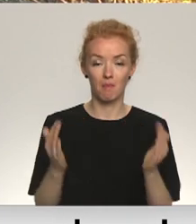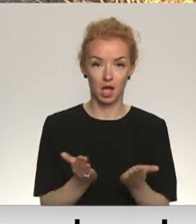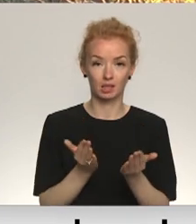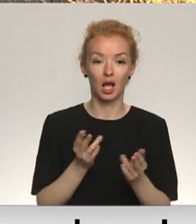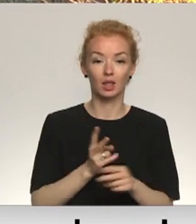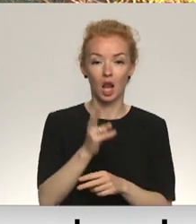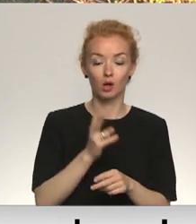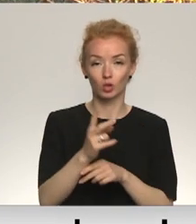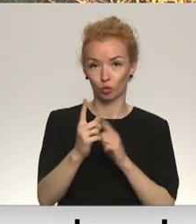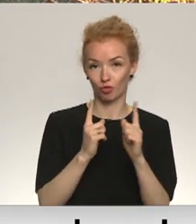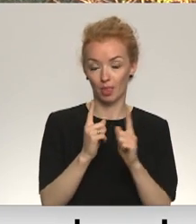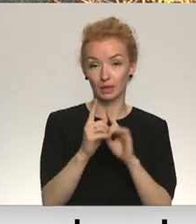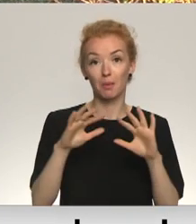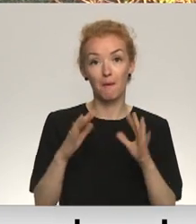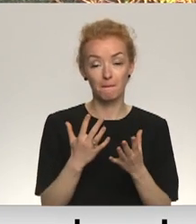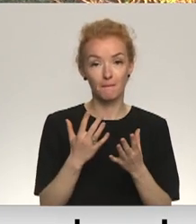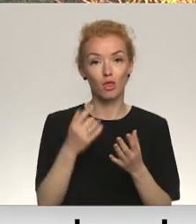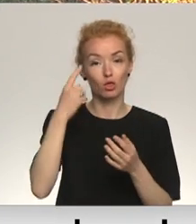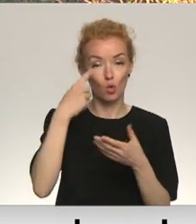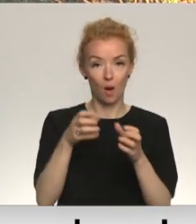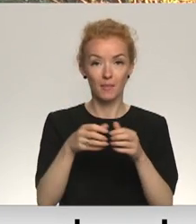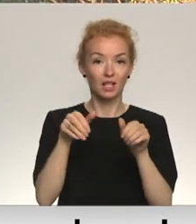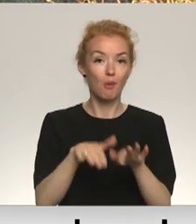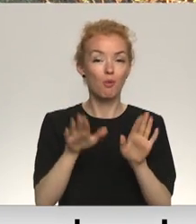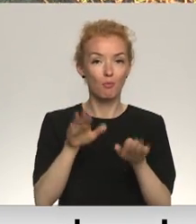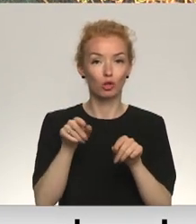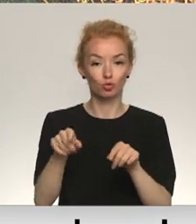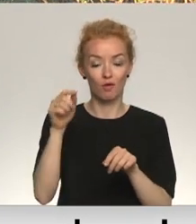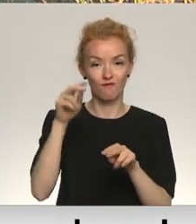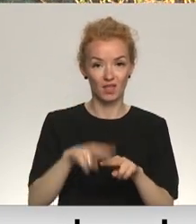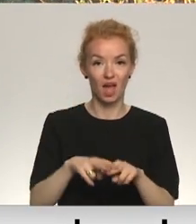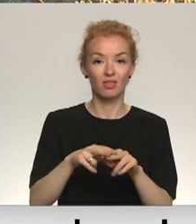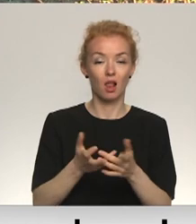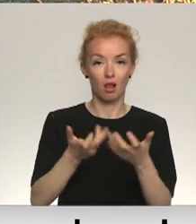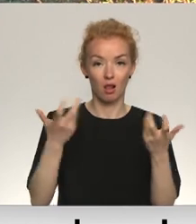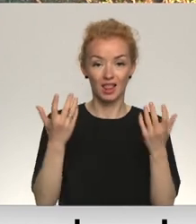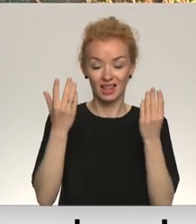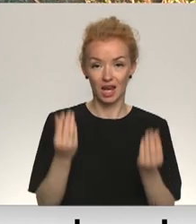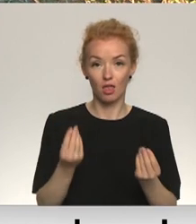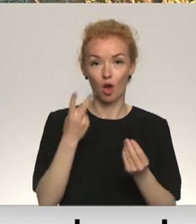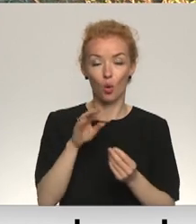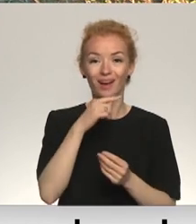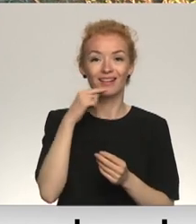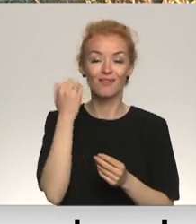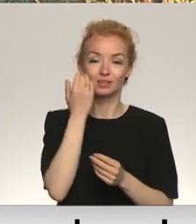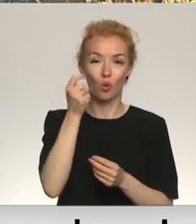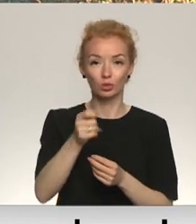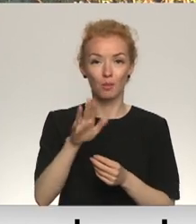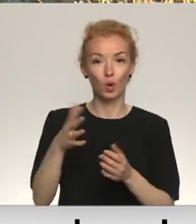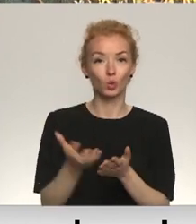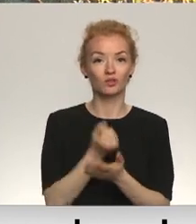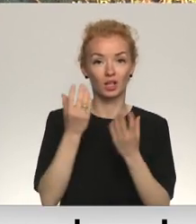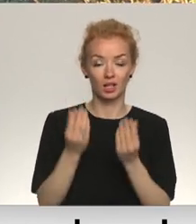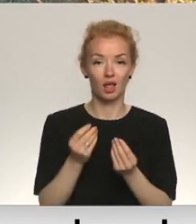mazāk traucētu satiksmi, bet domas lēmumu par padomu piemiņas vietu demontāžu īstenot dienā, ko Krievijā sauc par uzvaras dienu,